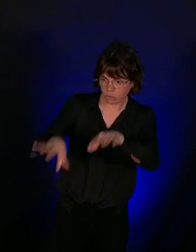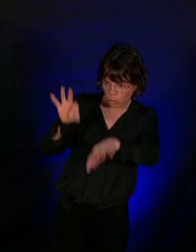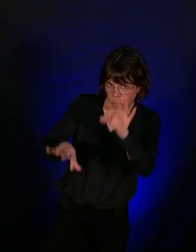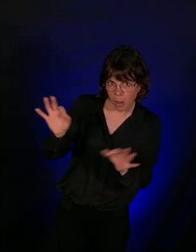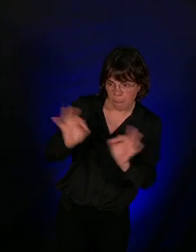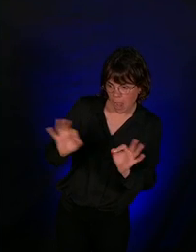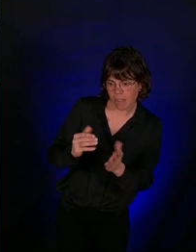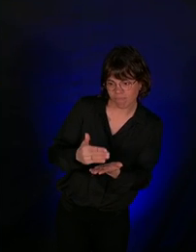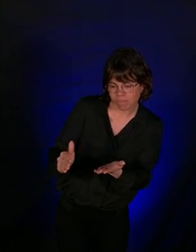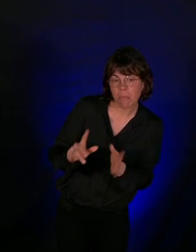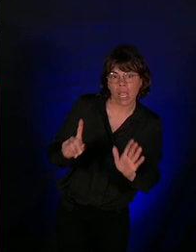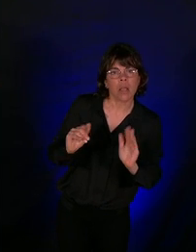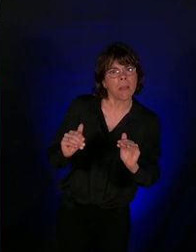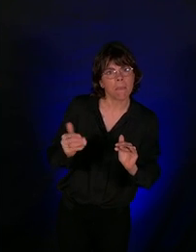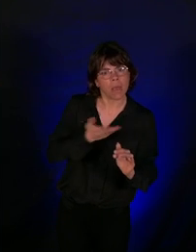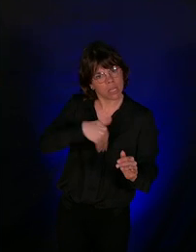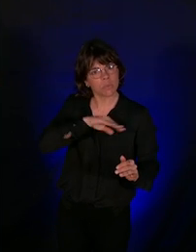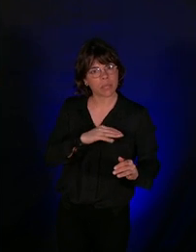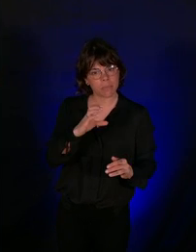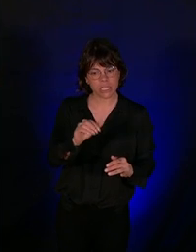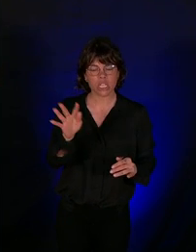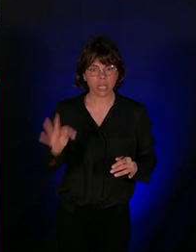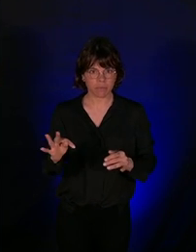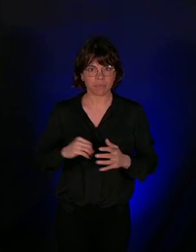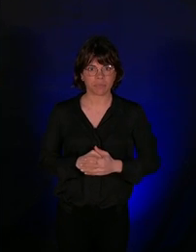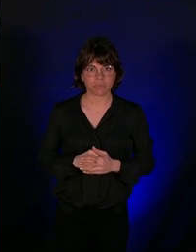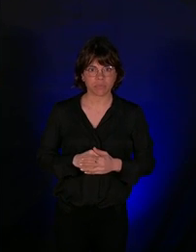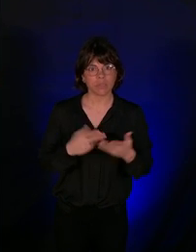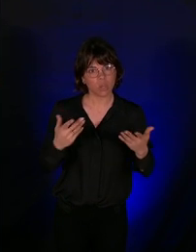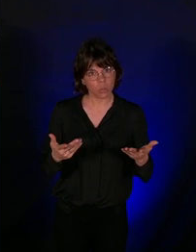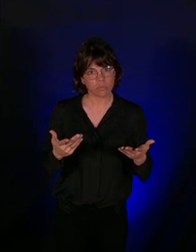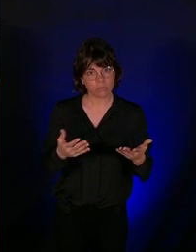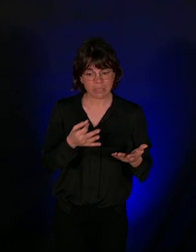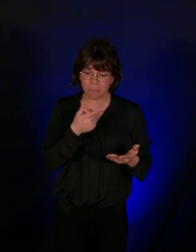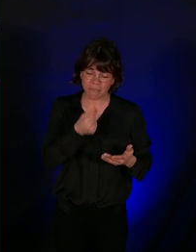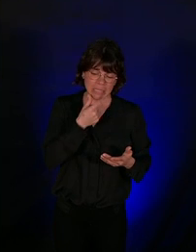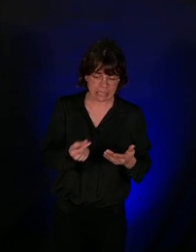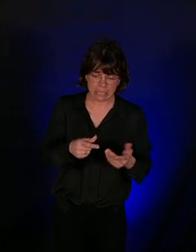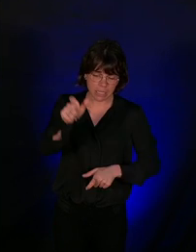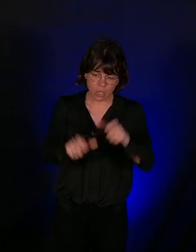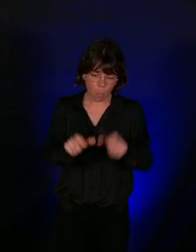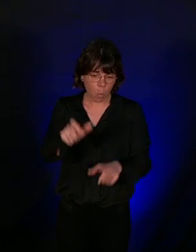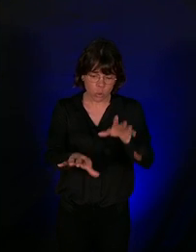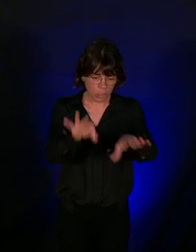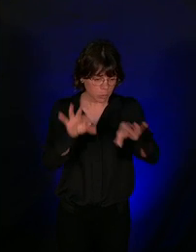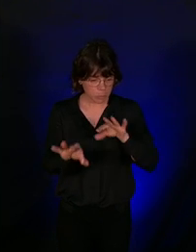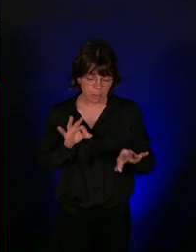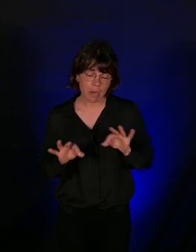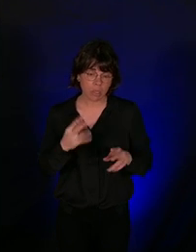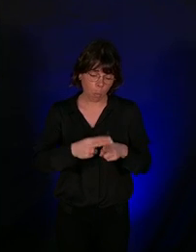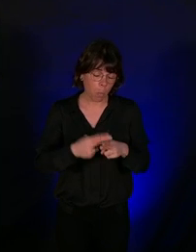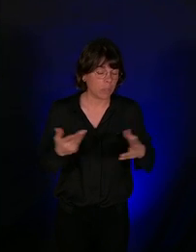pas moins des responsables de la CGT nous tenons à dire qu'il n'est jamais simple d'écarter des noms c'est une